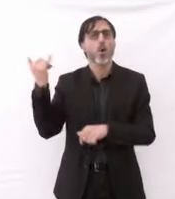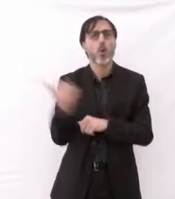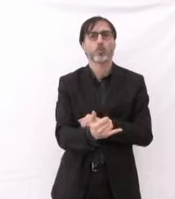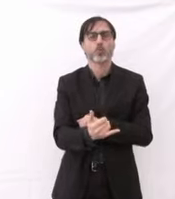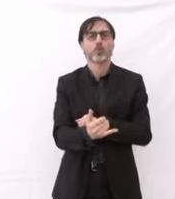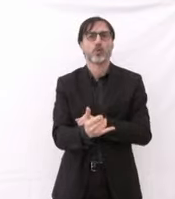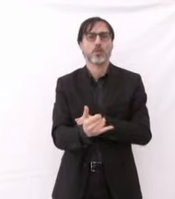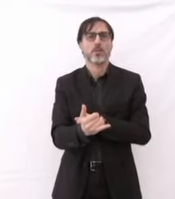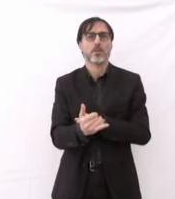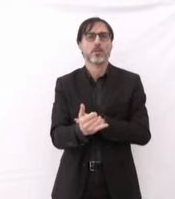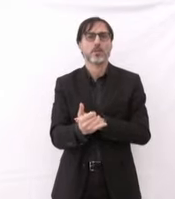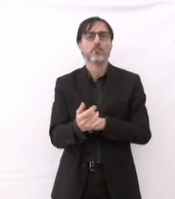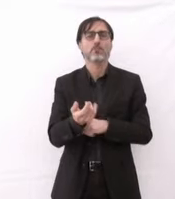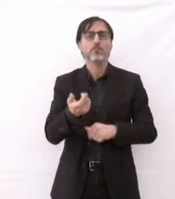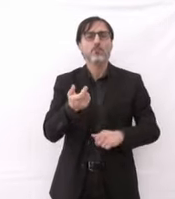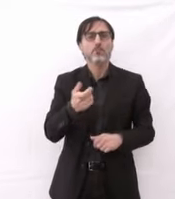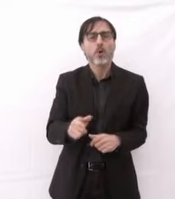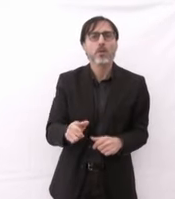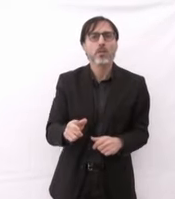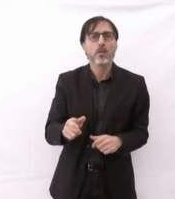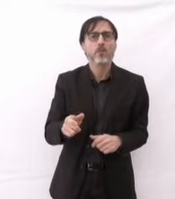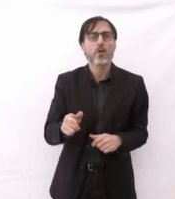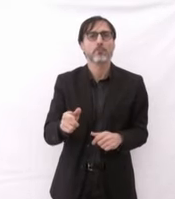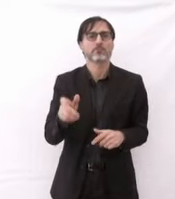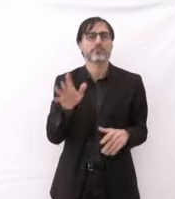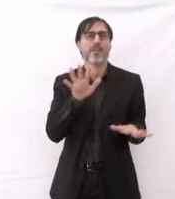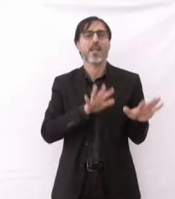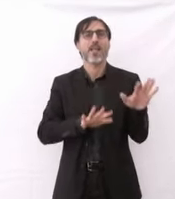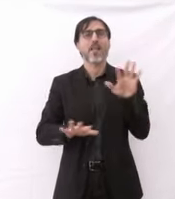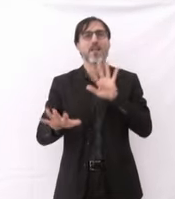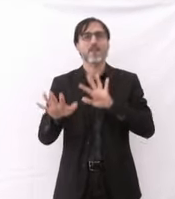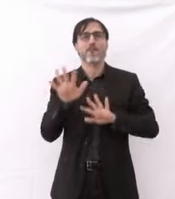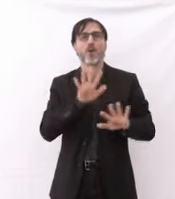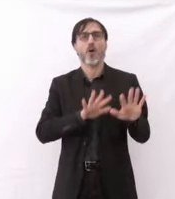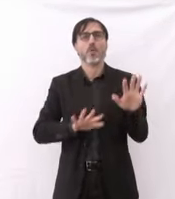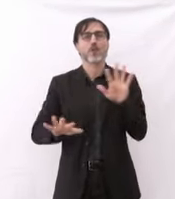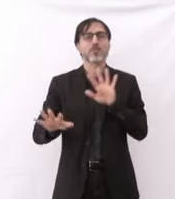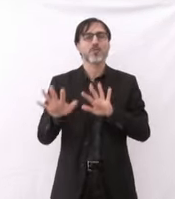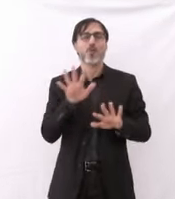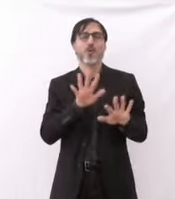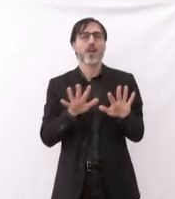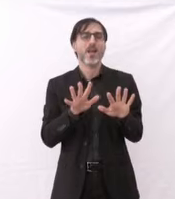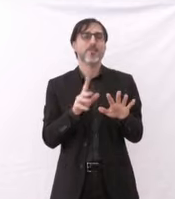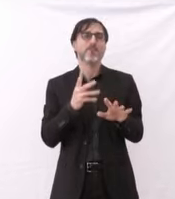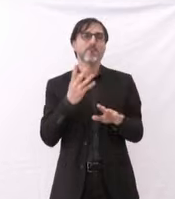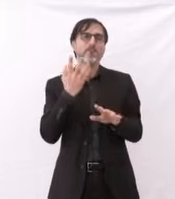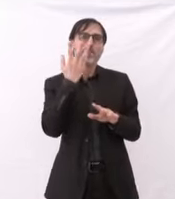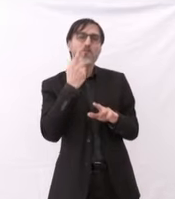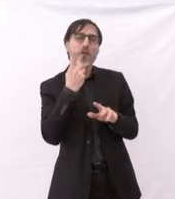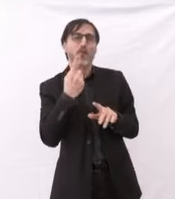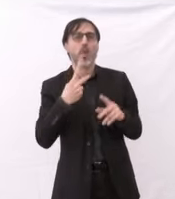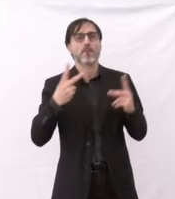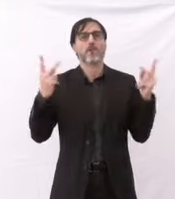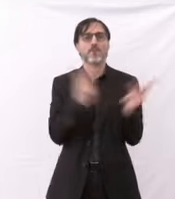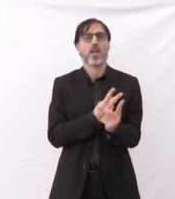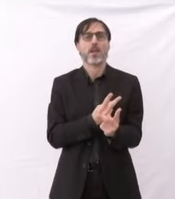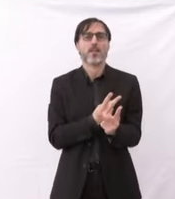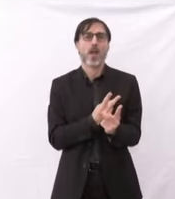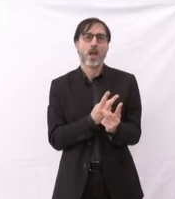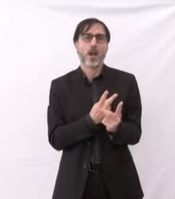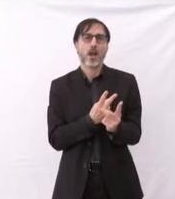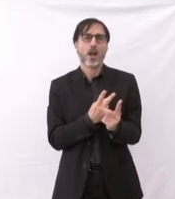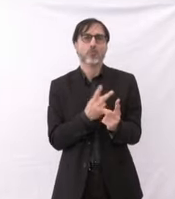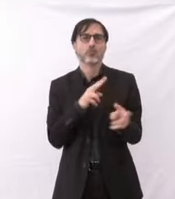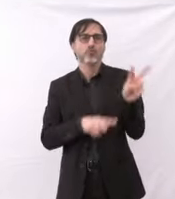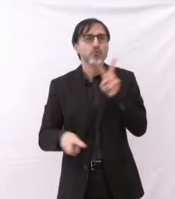uccisi proprio a causa di un'informazione che cercava la verità.